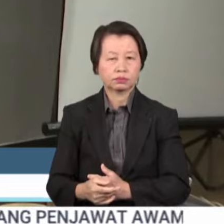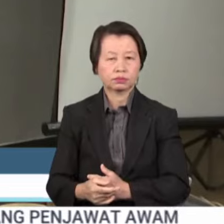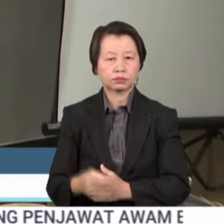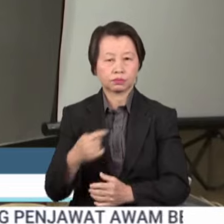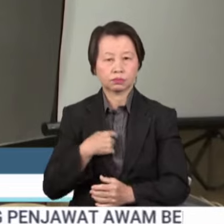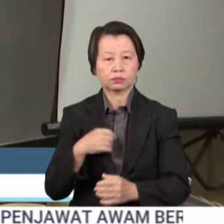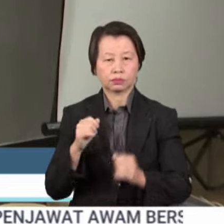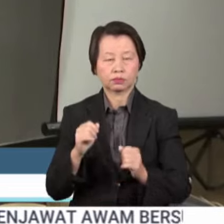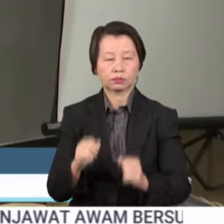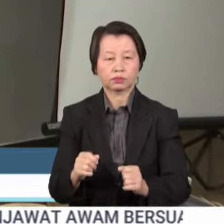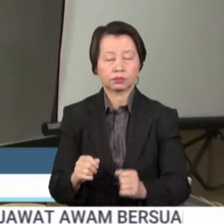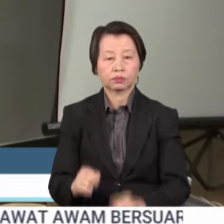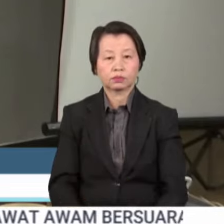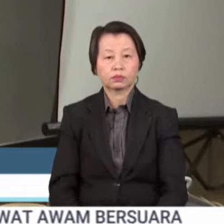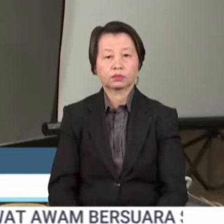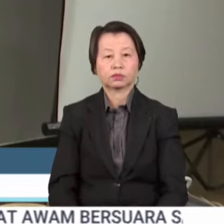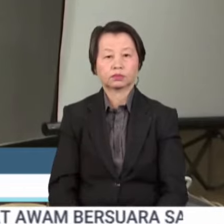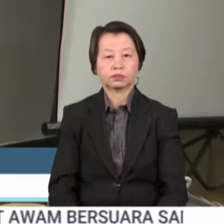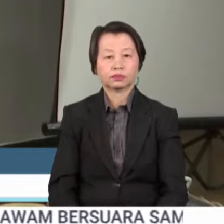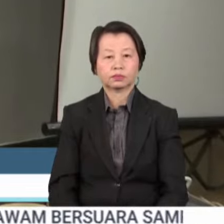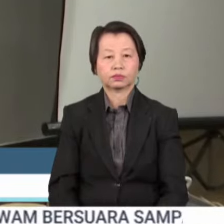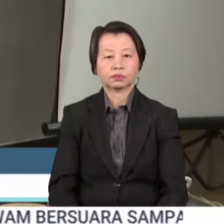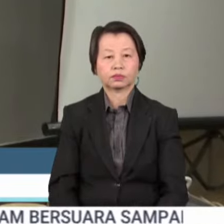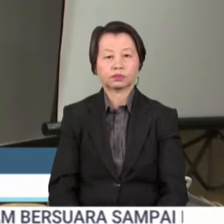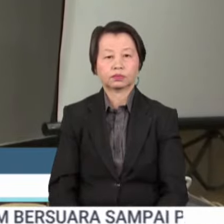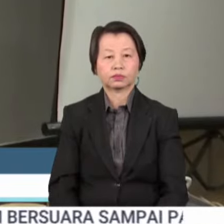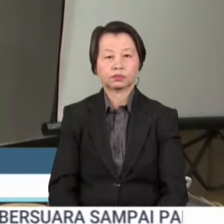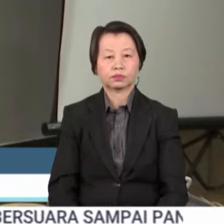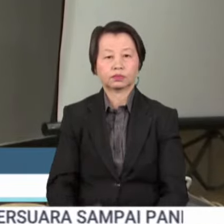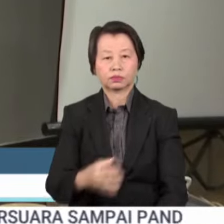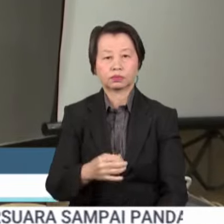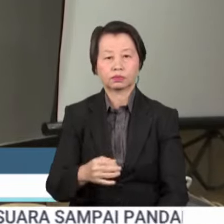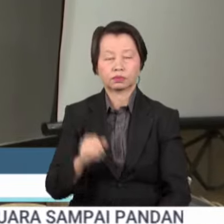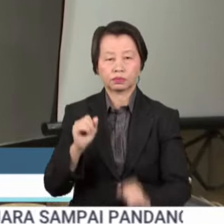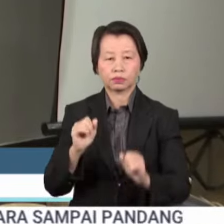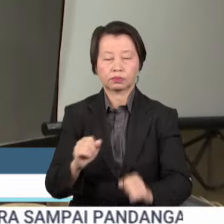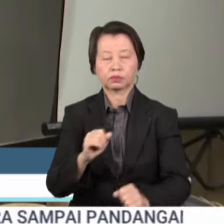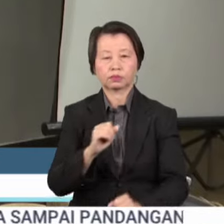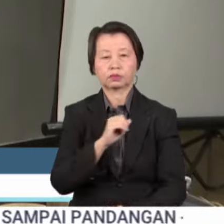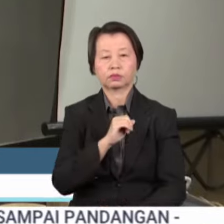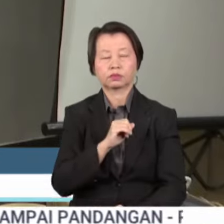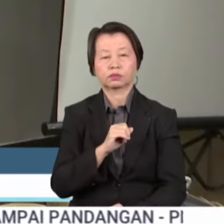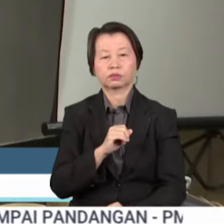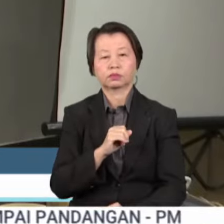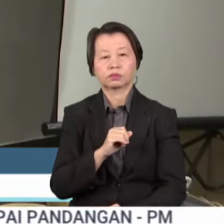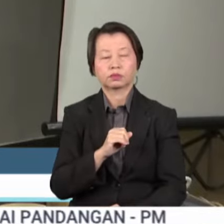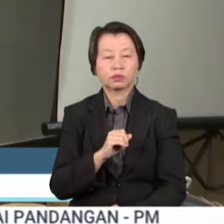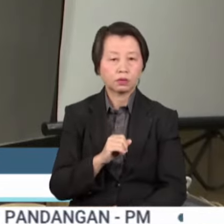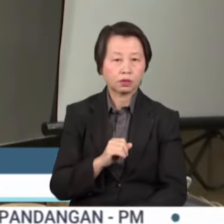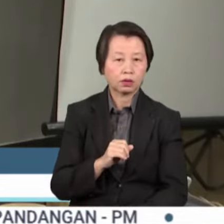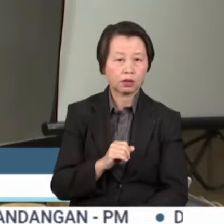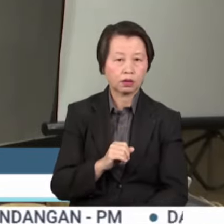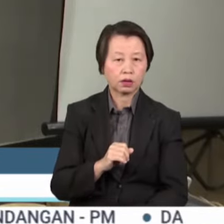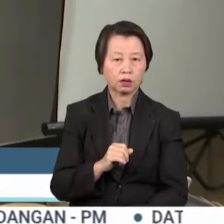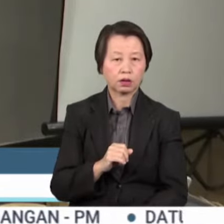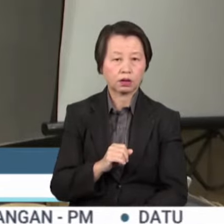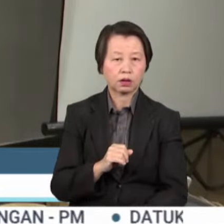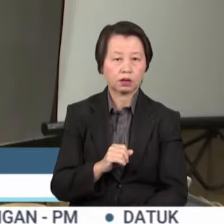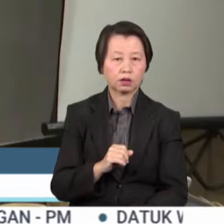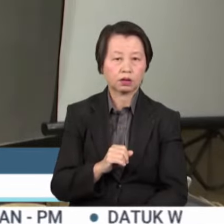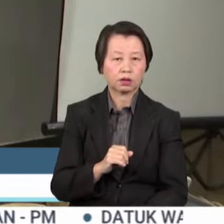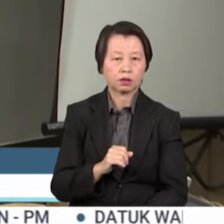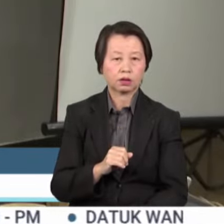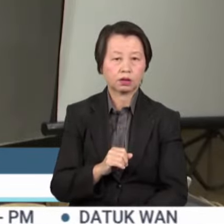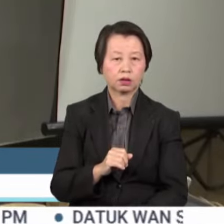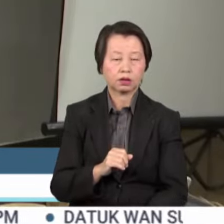rising lagu semua ia satu bahasa universal dan seperti kita semua sedia maklum Malaysia dengan